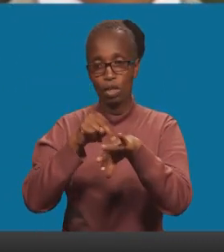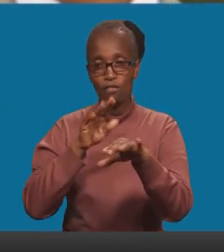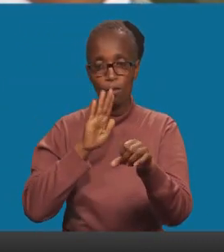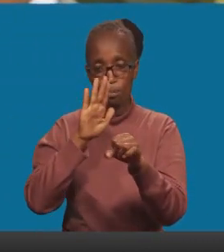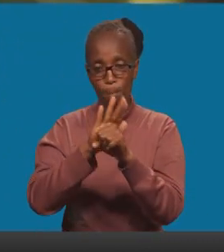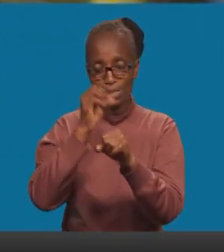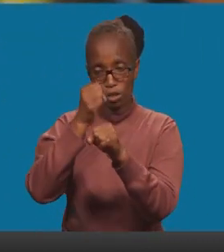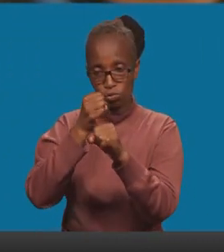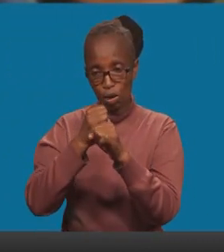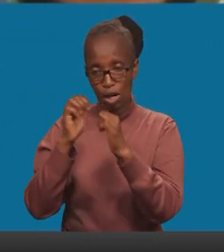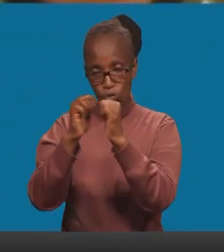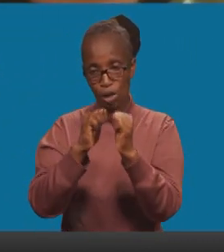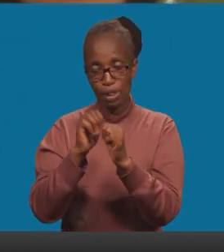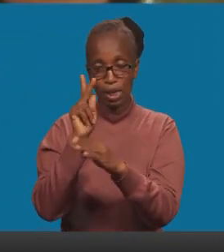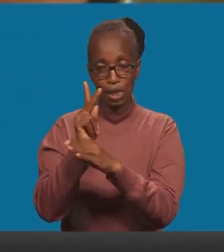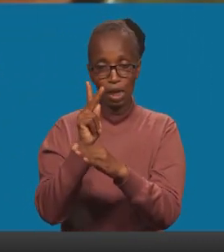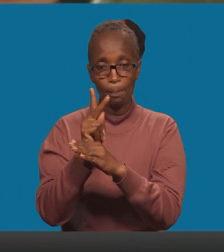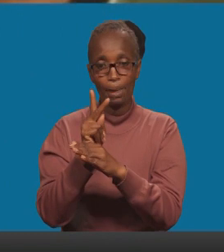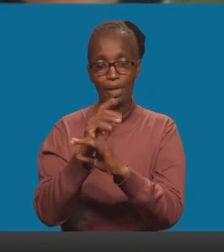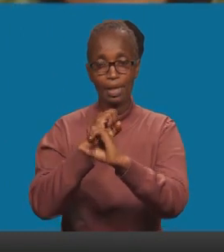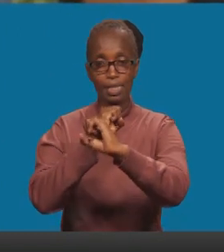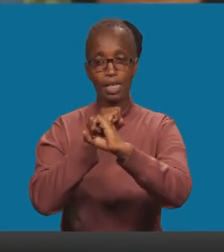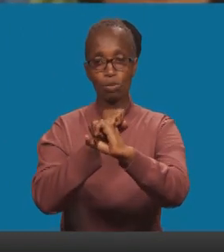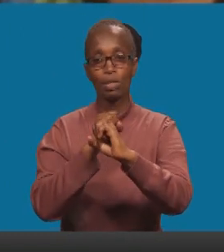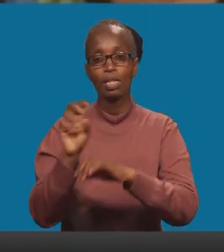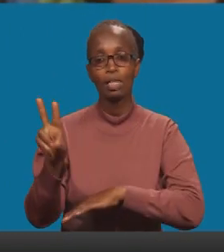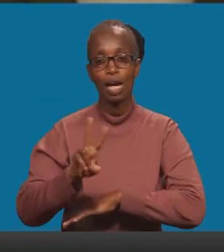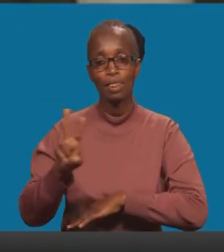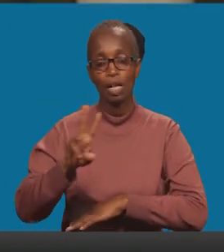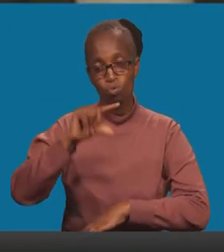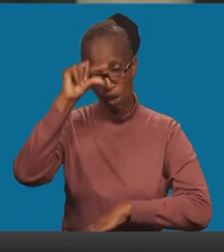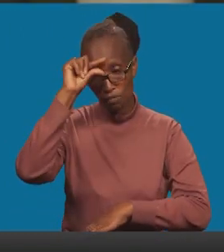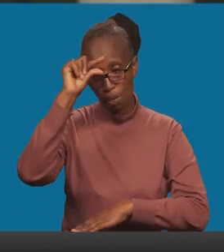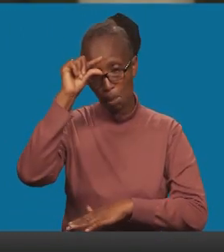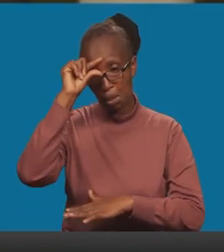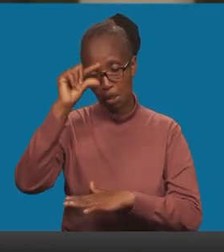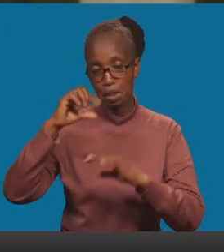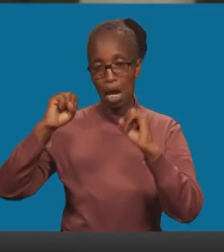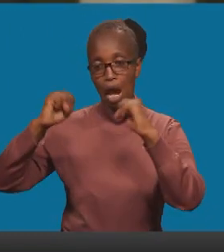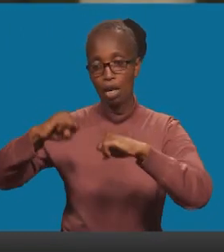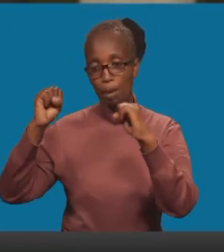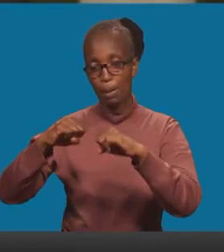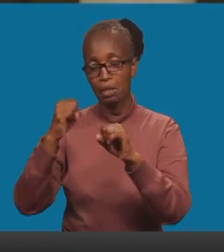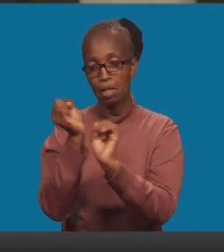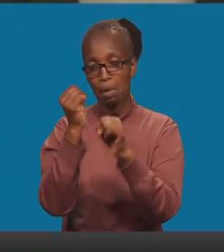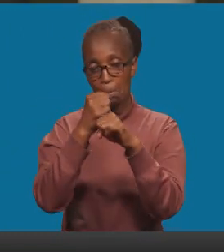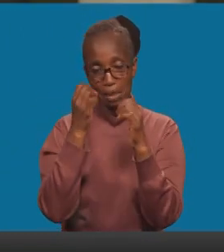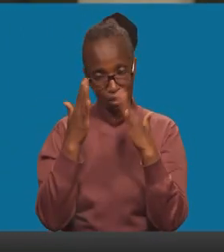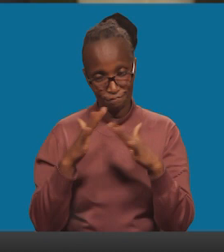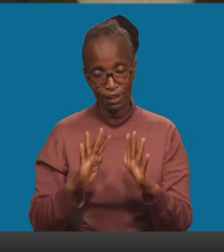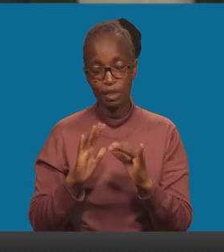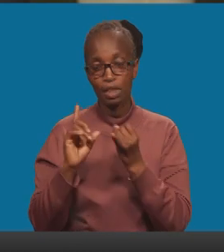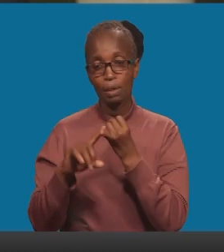haya mawili yaliahidi kushirikiana kudumisha usalama kwenye mipaka yao. The two governments are in